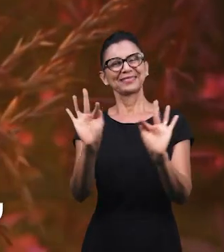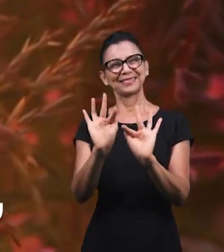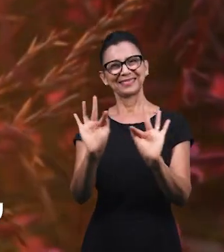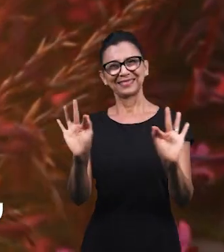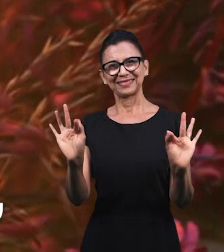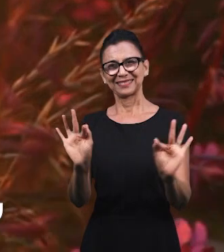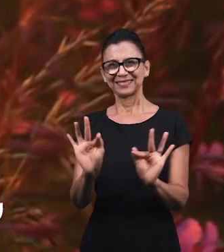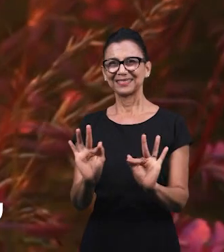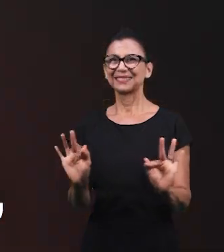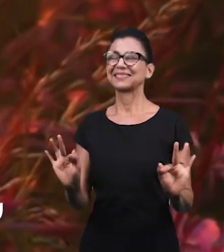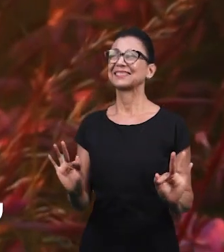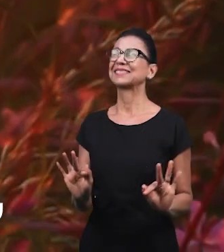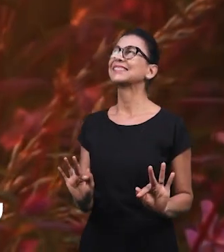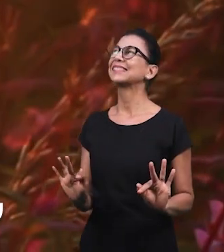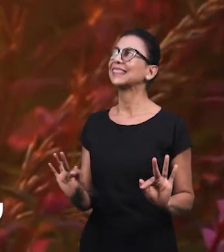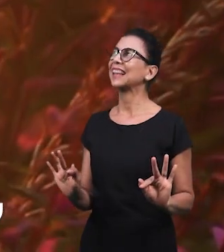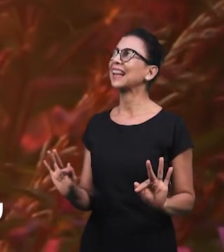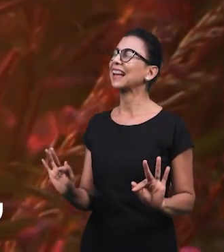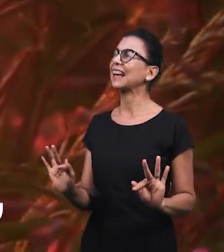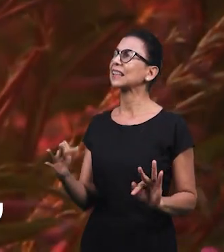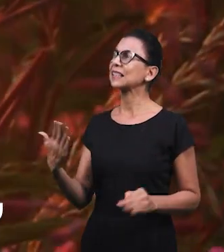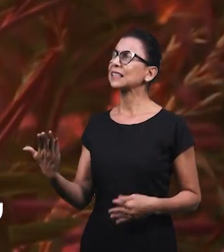Я счастлив